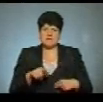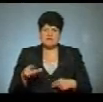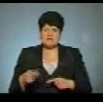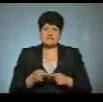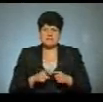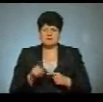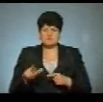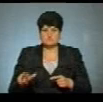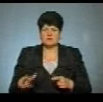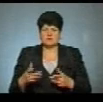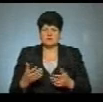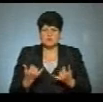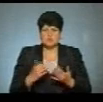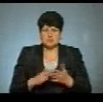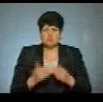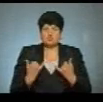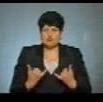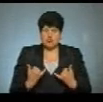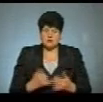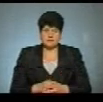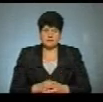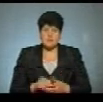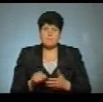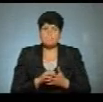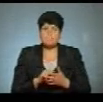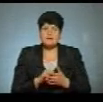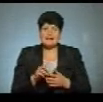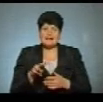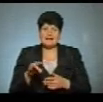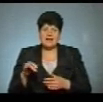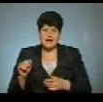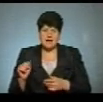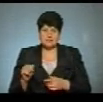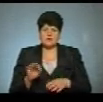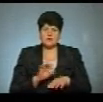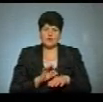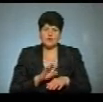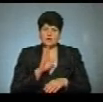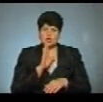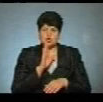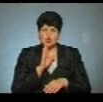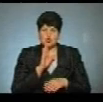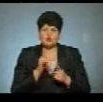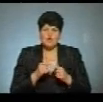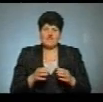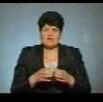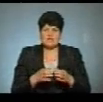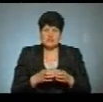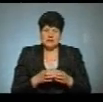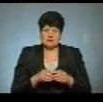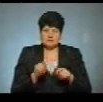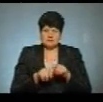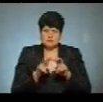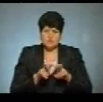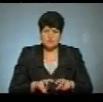пацієнти станом на сьогодні. Але матеріал від хворих жіночого відділення